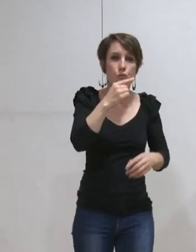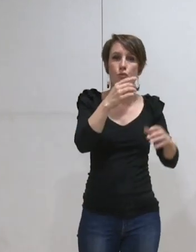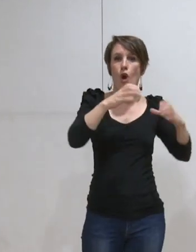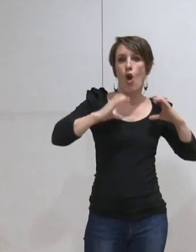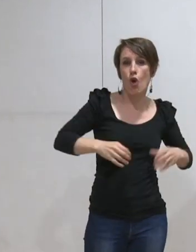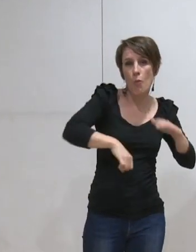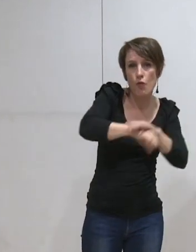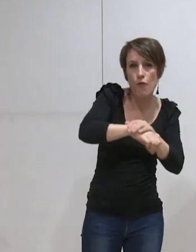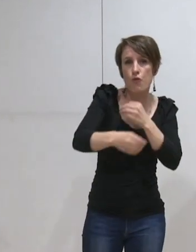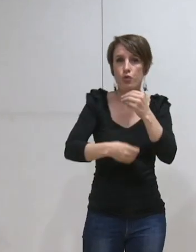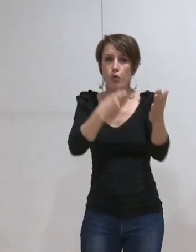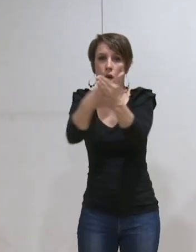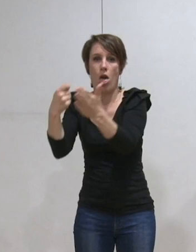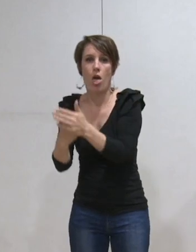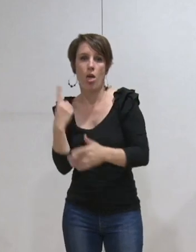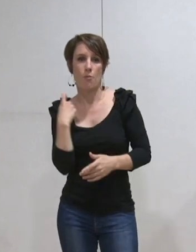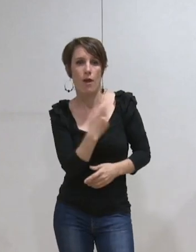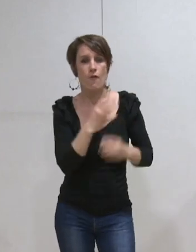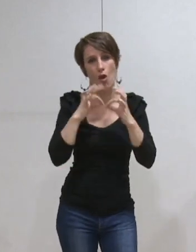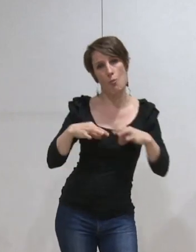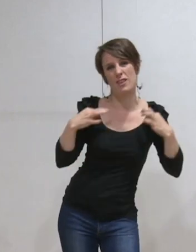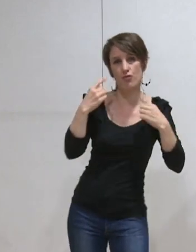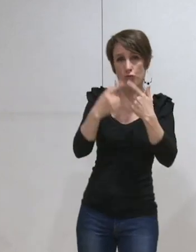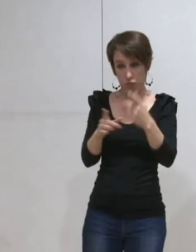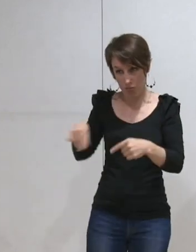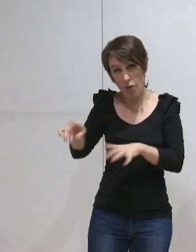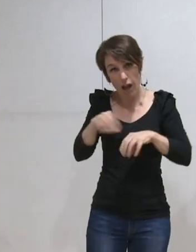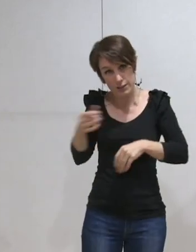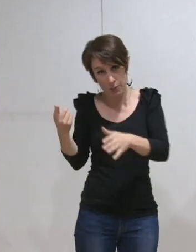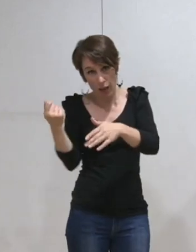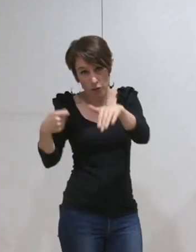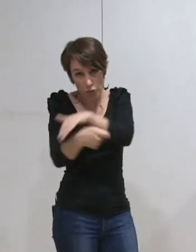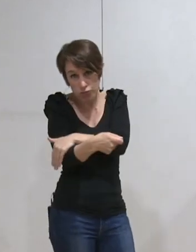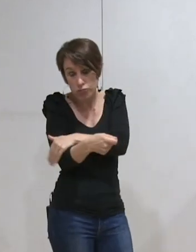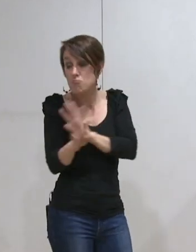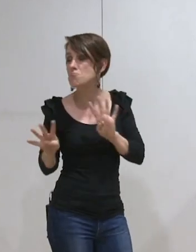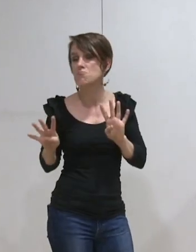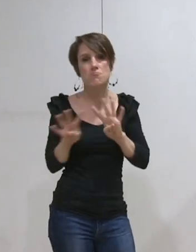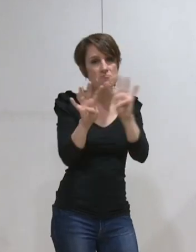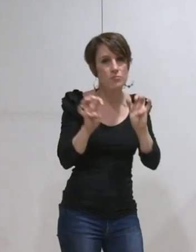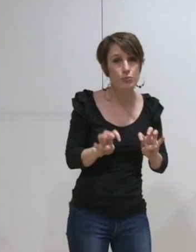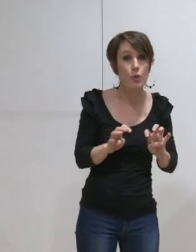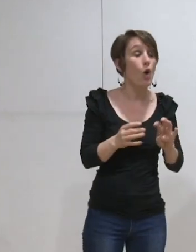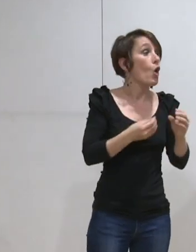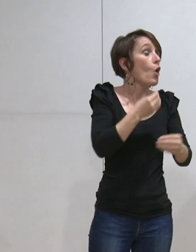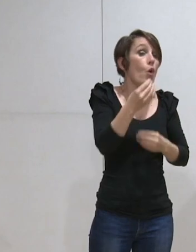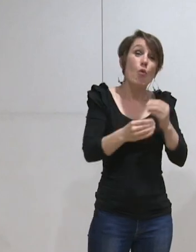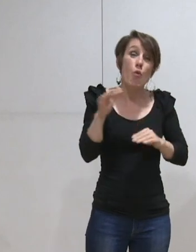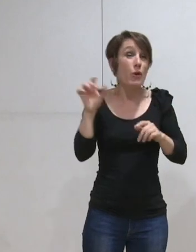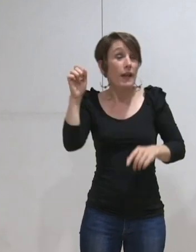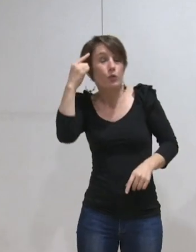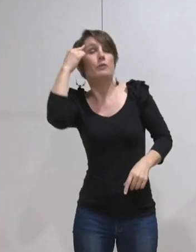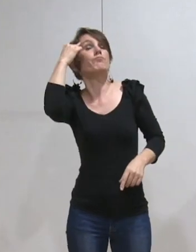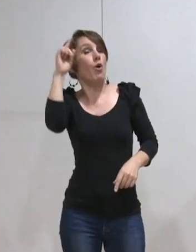pas ou alors peut-être qu'il envisage de faire participer les collectivités locales à ces nouvelles constructions